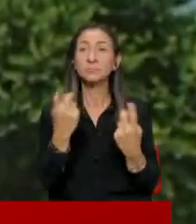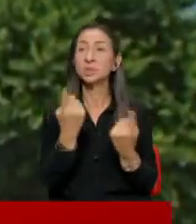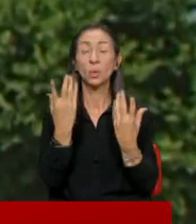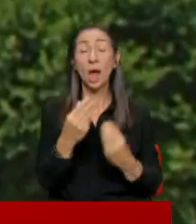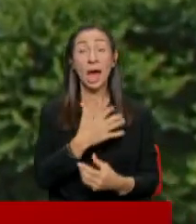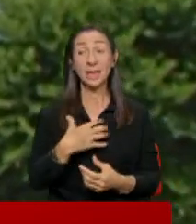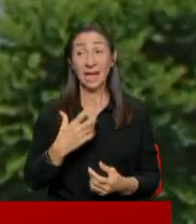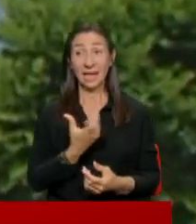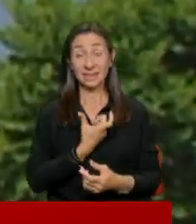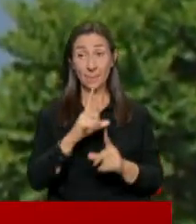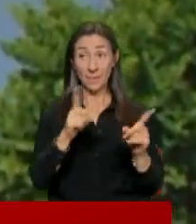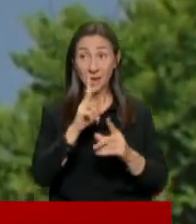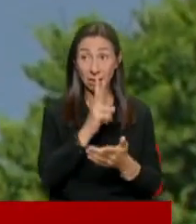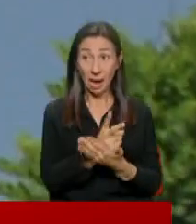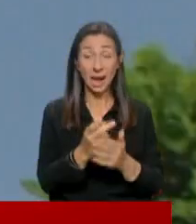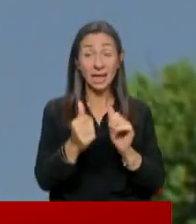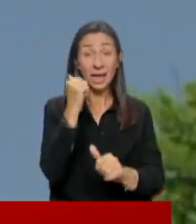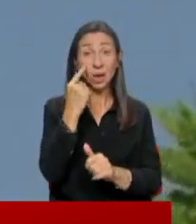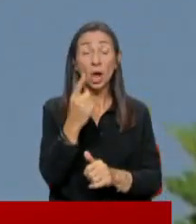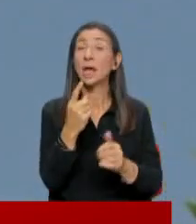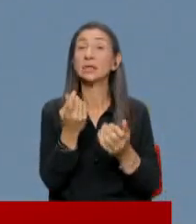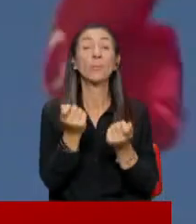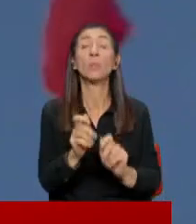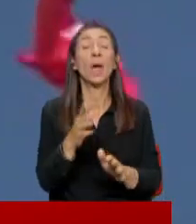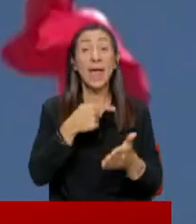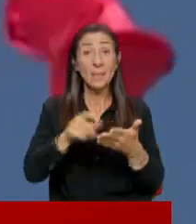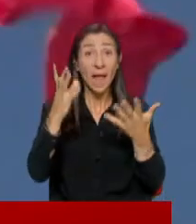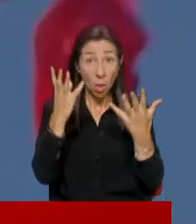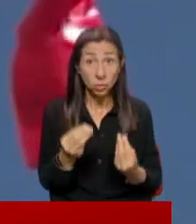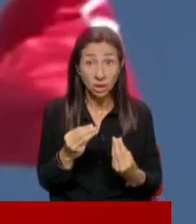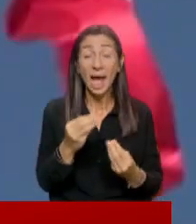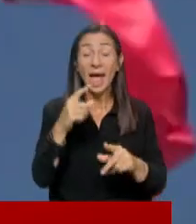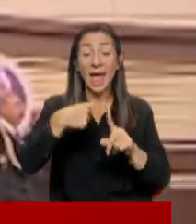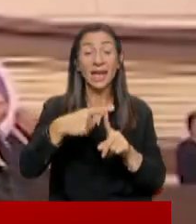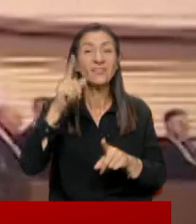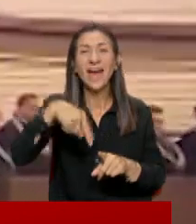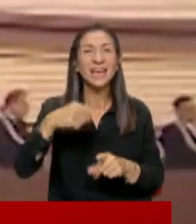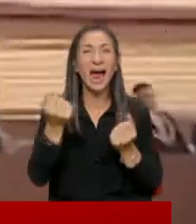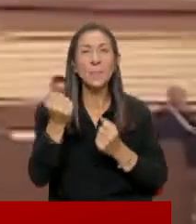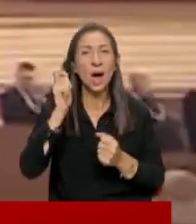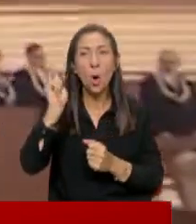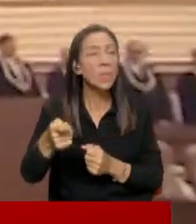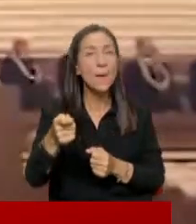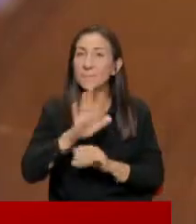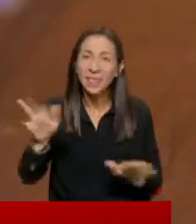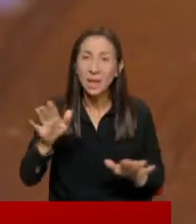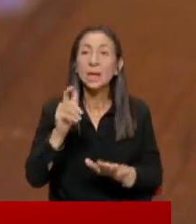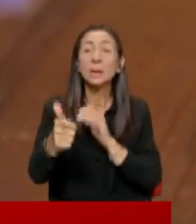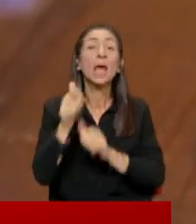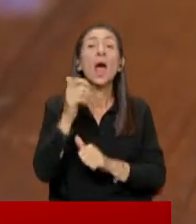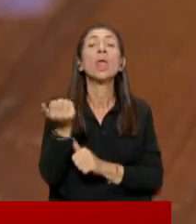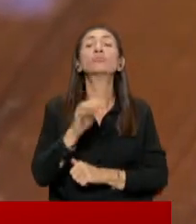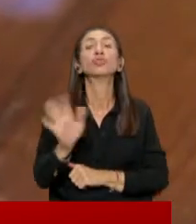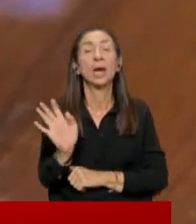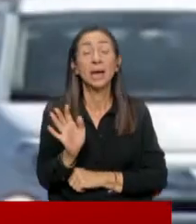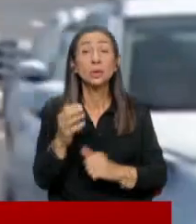şeyler. Anayasa Mahkemesi'nin kararı geriye dönük işlemiyor. Yani iptal edilirse ek motorlu taşıtlar vergisini ödeyen ödediği ücreti geri